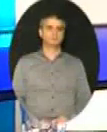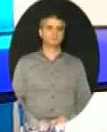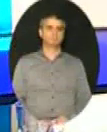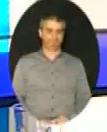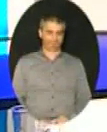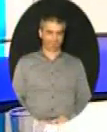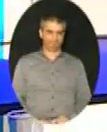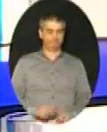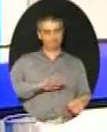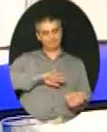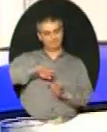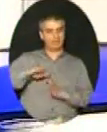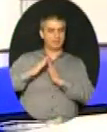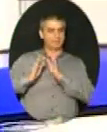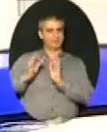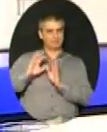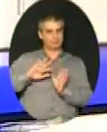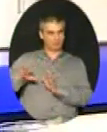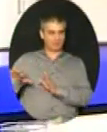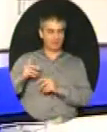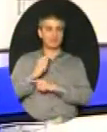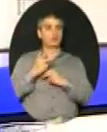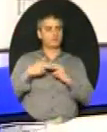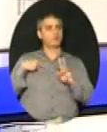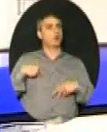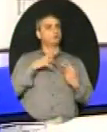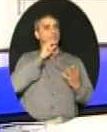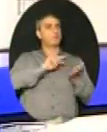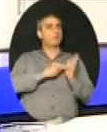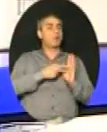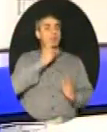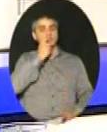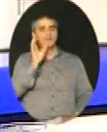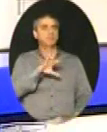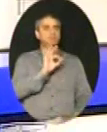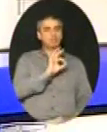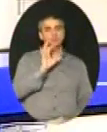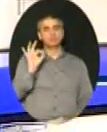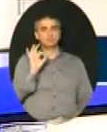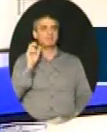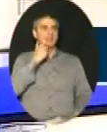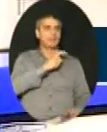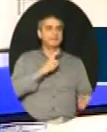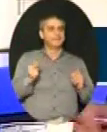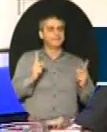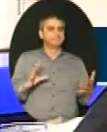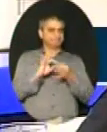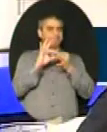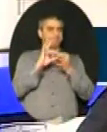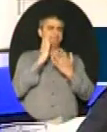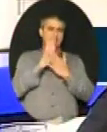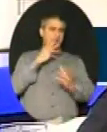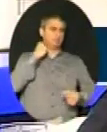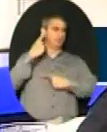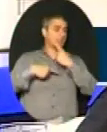כן, מניחים קצת בצד בית המשפט לדקות הקרובות, חוזרים לפוליטיקה, דרי ושס, שס ודרי, חיבור שמלווה אותנו כבר